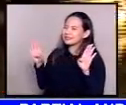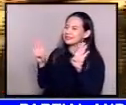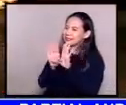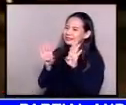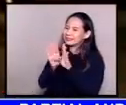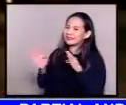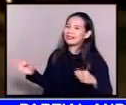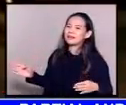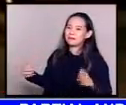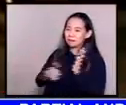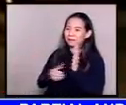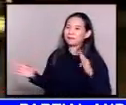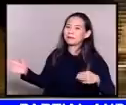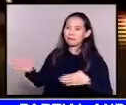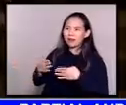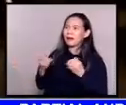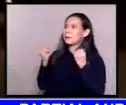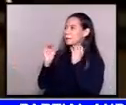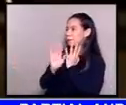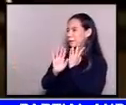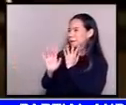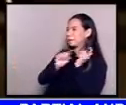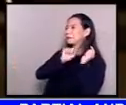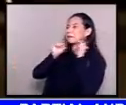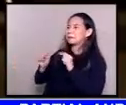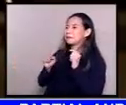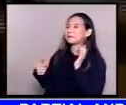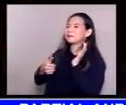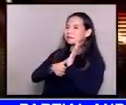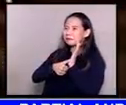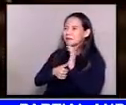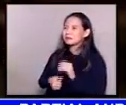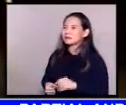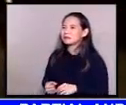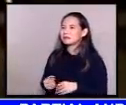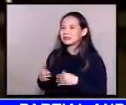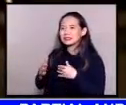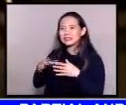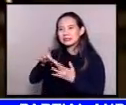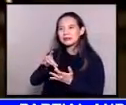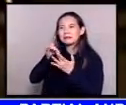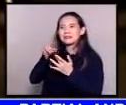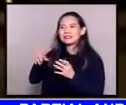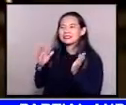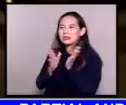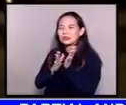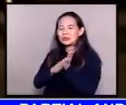precincts, dagdagsaan talaga ang mga botante, especially dito sa isa sa mga eskwelahan dito sa 13